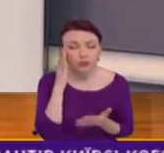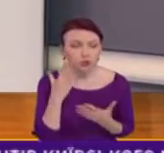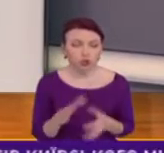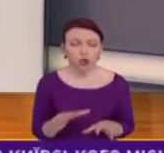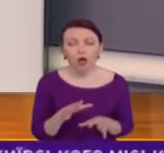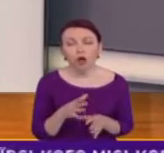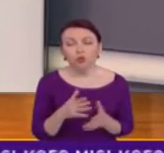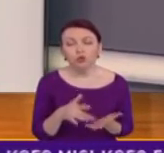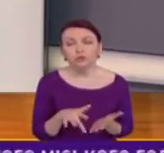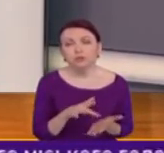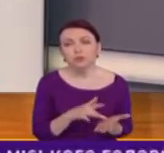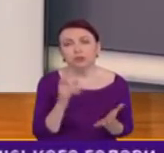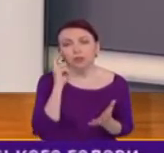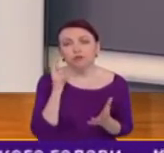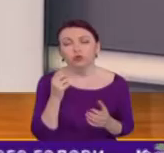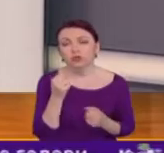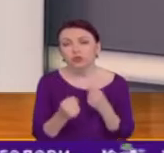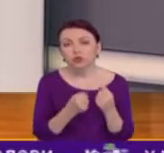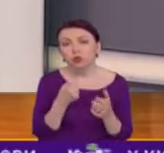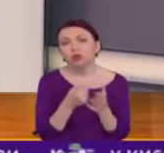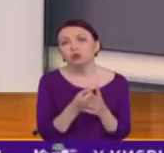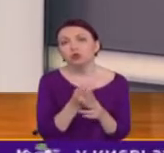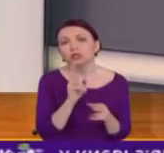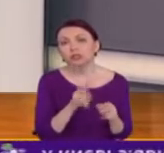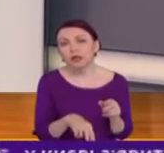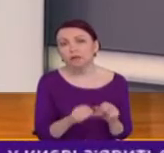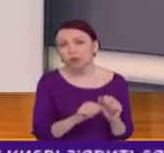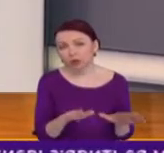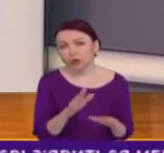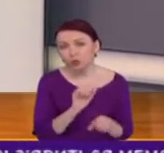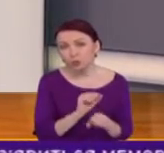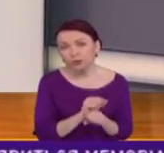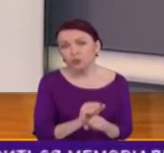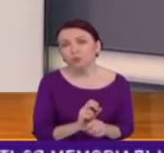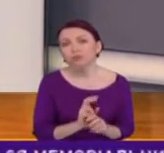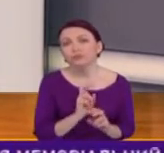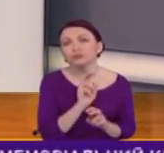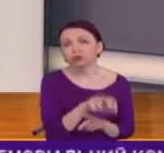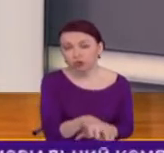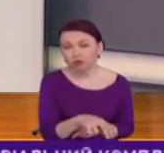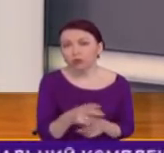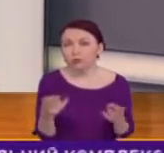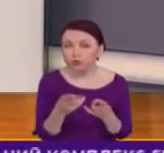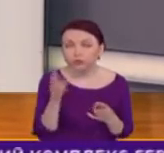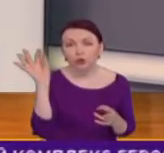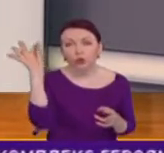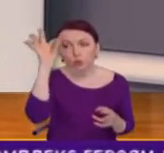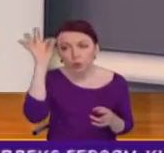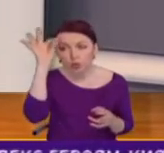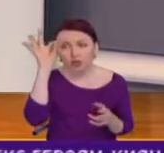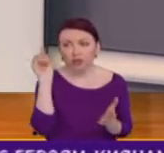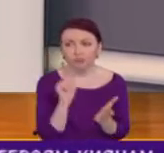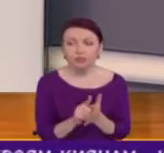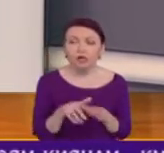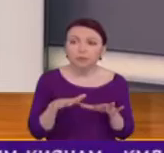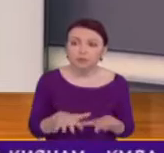Києва. І, звичайно, що вони приїжджають на кінцеву зупинку. Потрібно бути, щоб був туалет, щоб було місце,